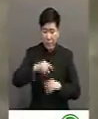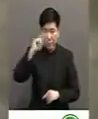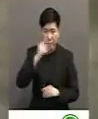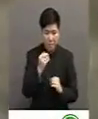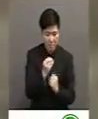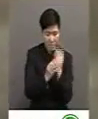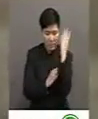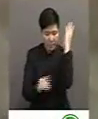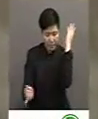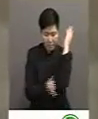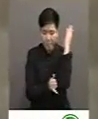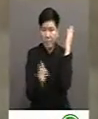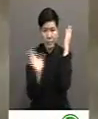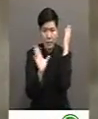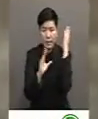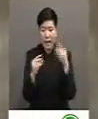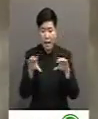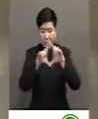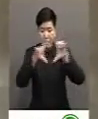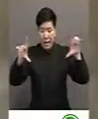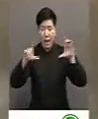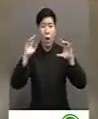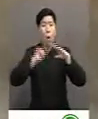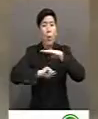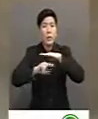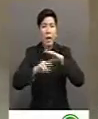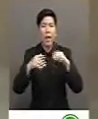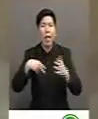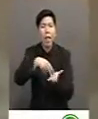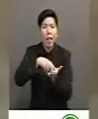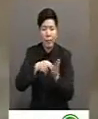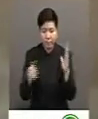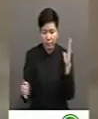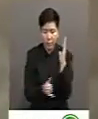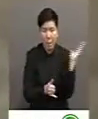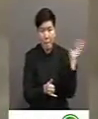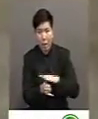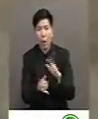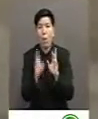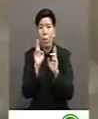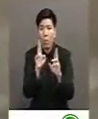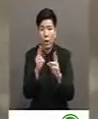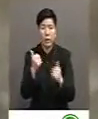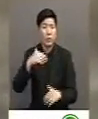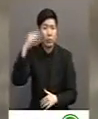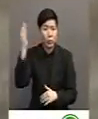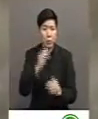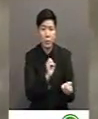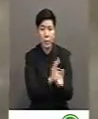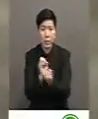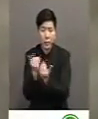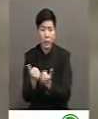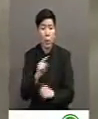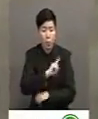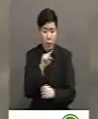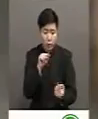ต้ต้นไม้ใหญ่รวมถึงสิ่งปลูกสร้างแล้วก็ป้ายโฆษณาที่ไม่แข็งแรงในขณะที่เกิดพายุฝนฟ้าคะนองลมกระโชกแรงในช่วงวัน